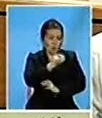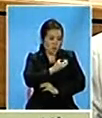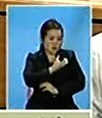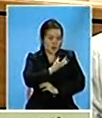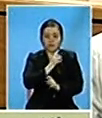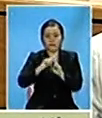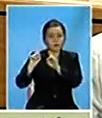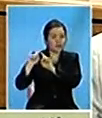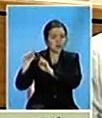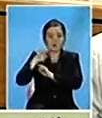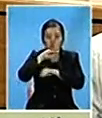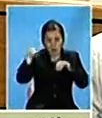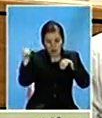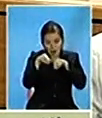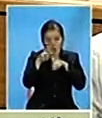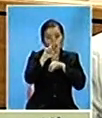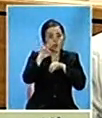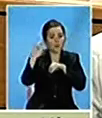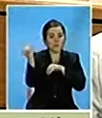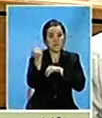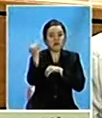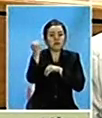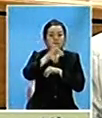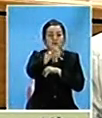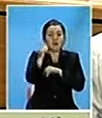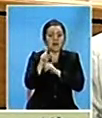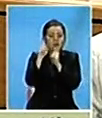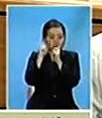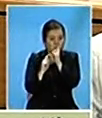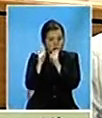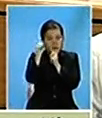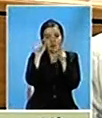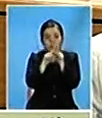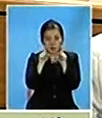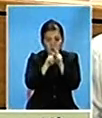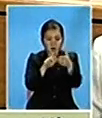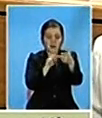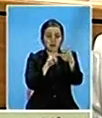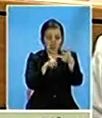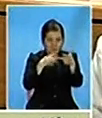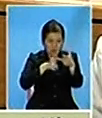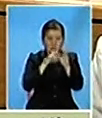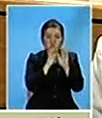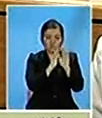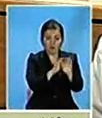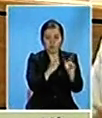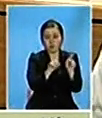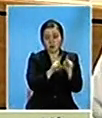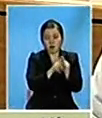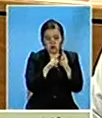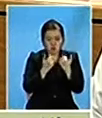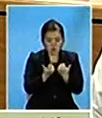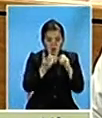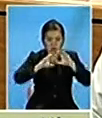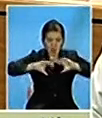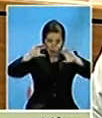ล้ๆเนี่ยถ้าระบบช่วยเหลือไม่ดีก็นำไปสู่การเสียชีวิตก็อยากจากเรื่องที่3อยากจะกราบเรียนท่านก็คือขณะนี้รัฐบ